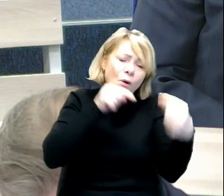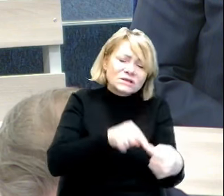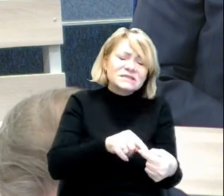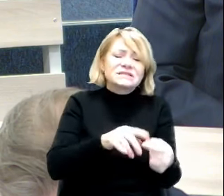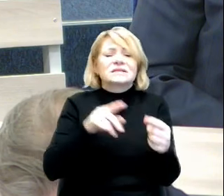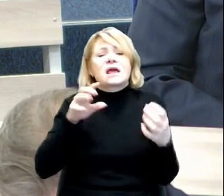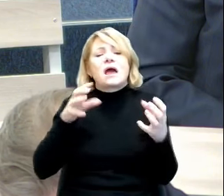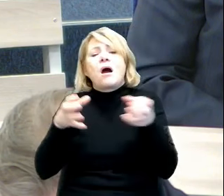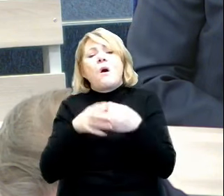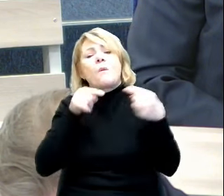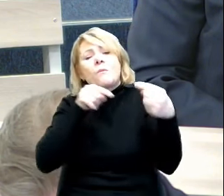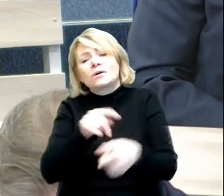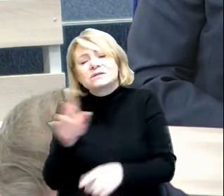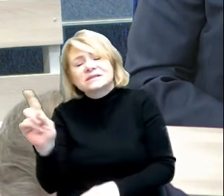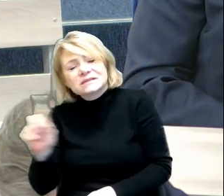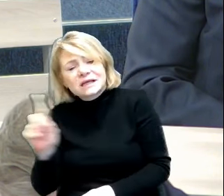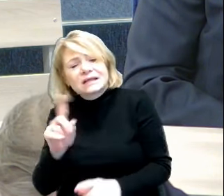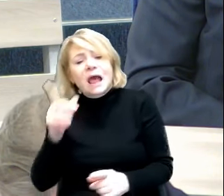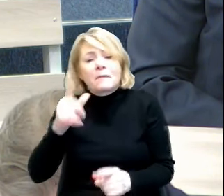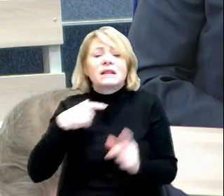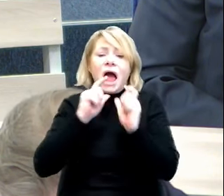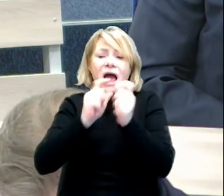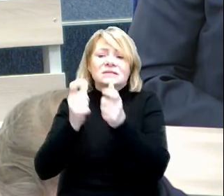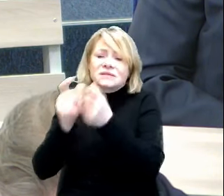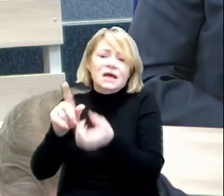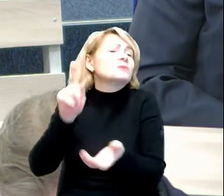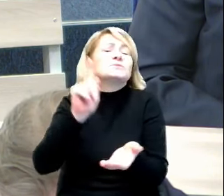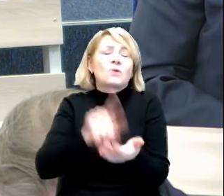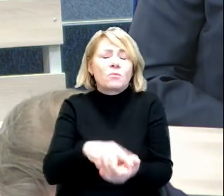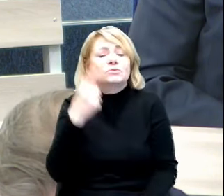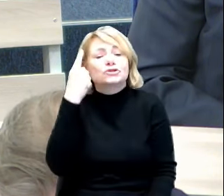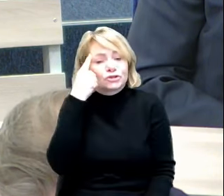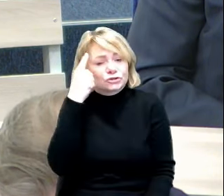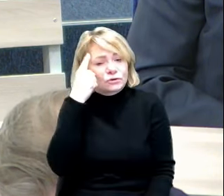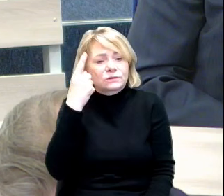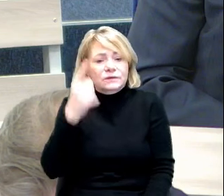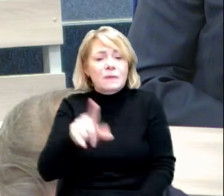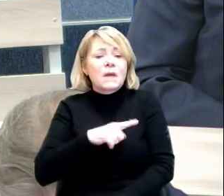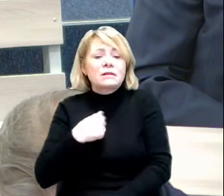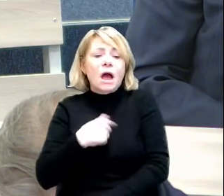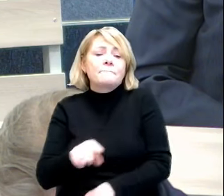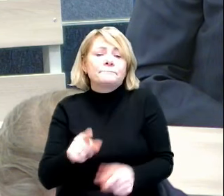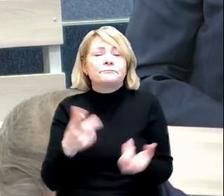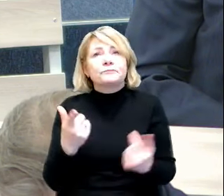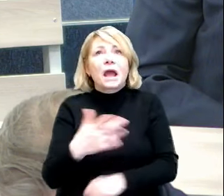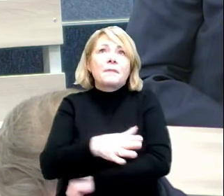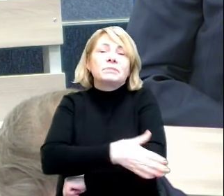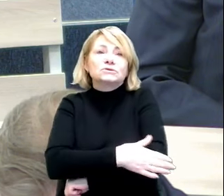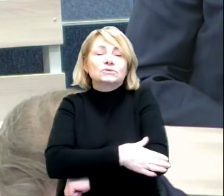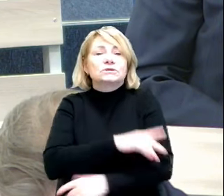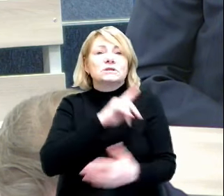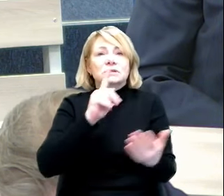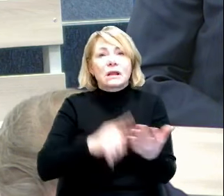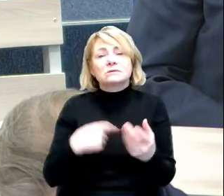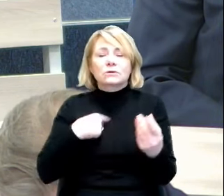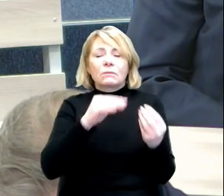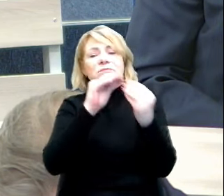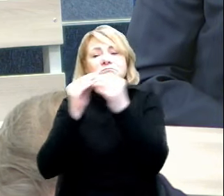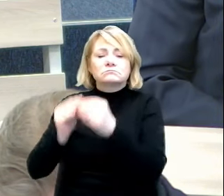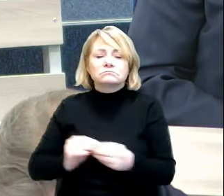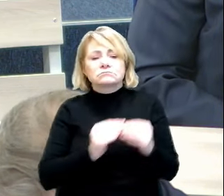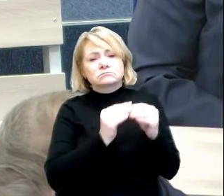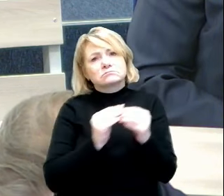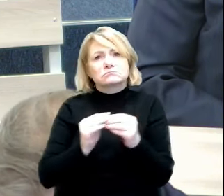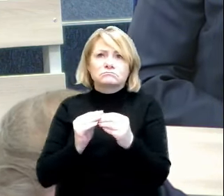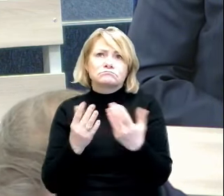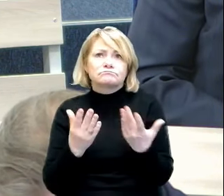atsakingas ir turi žinoti atsakymus tai mano paskutiniam klausime irgi tokia na mes pasitarę tiesiog tokio atsakymo kažkokio nebuvo